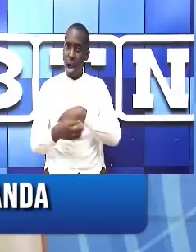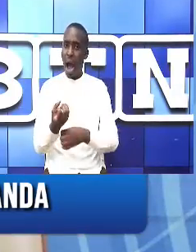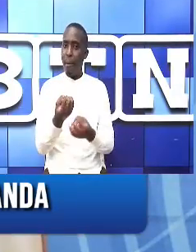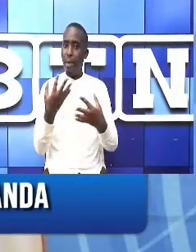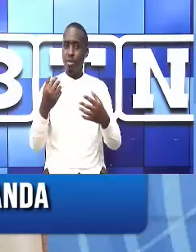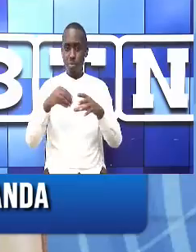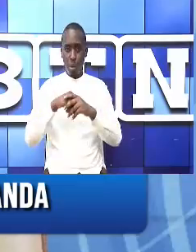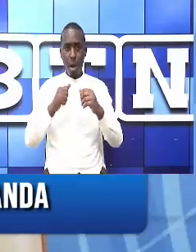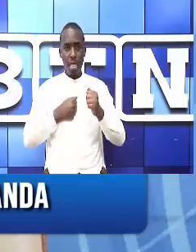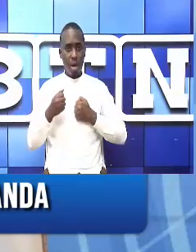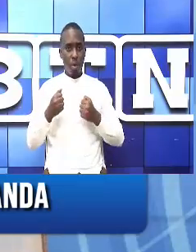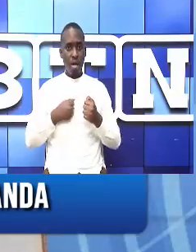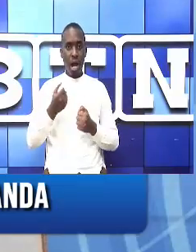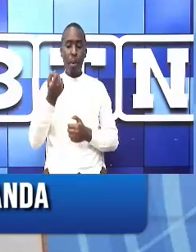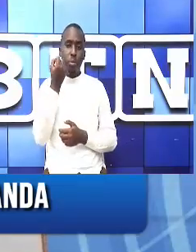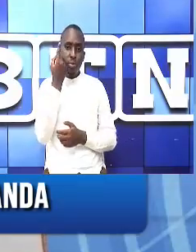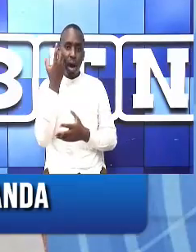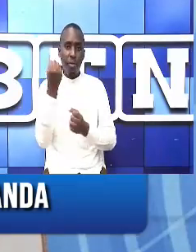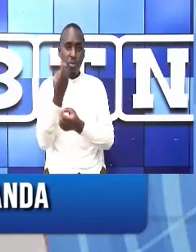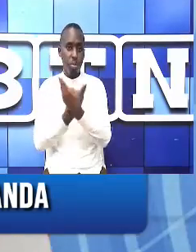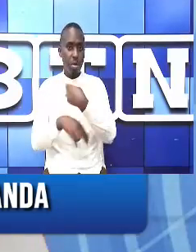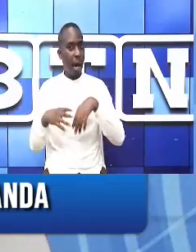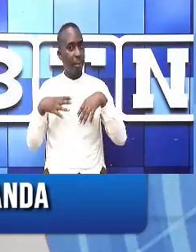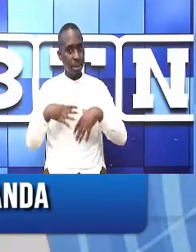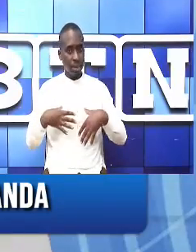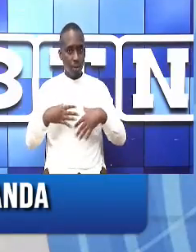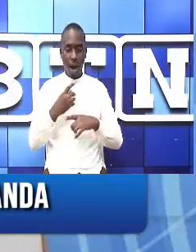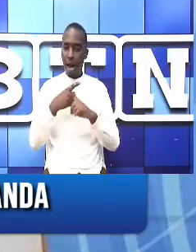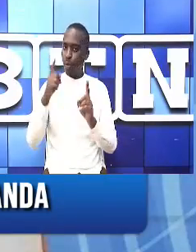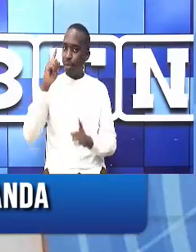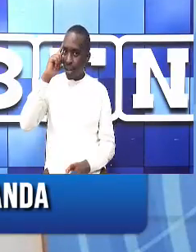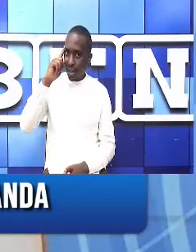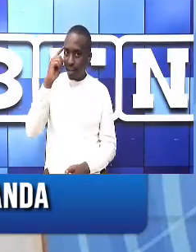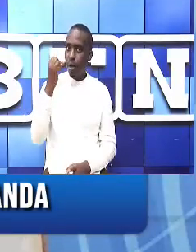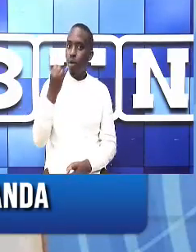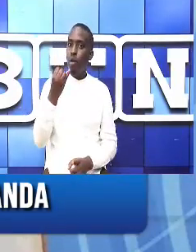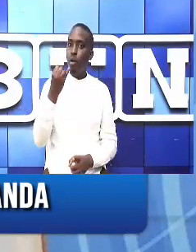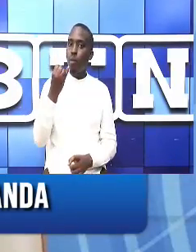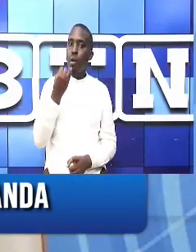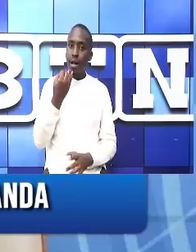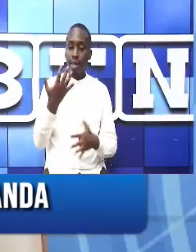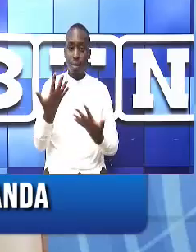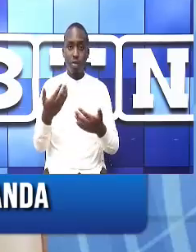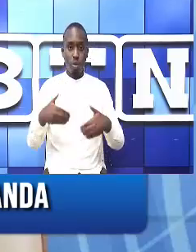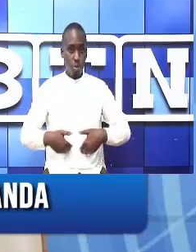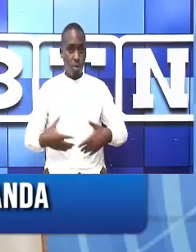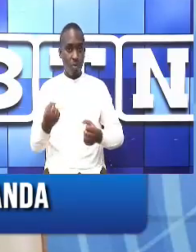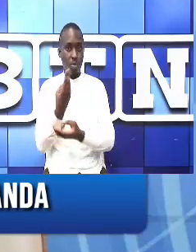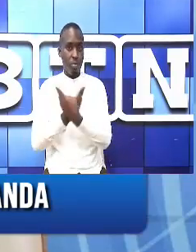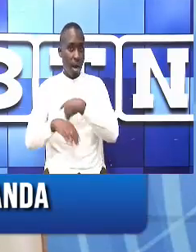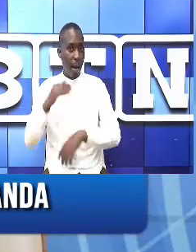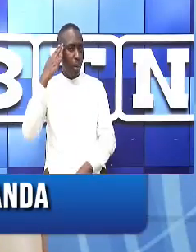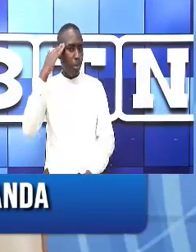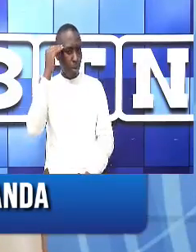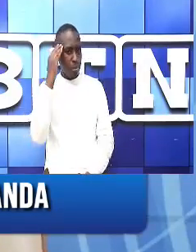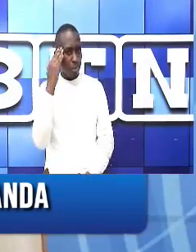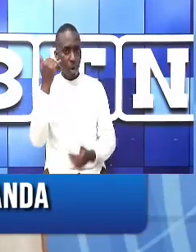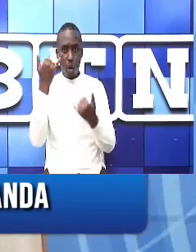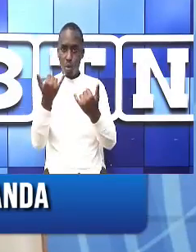banyarwanda bahita bumva abafite ubumuga bw'ingingo ariko ibaze nk'umwana cyangwa se urubyiruko rufite ubumuga bwo mu mutwe